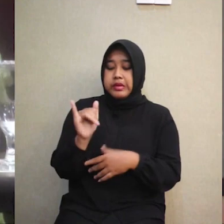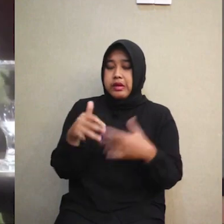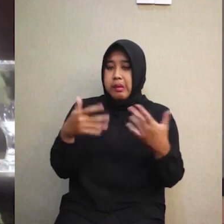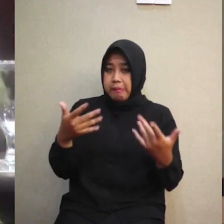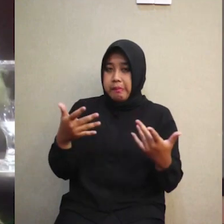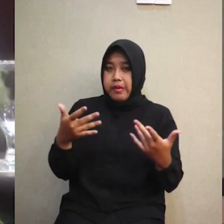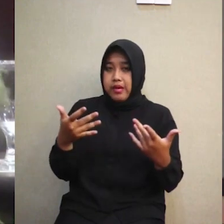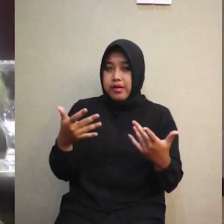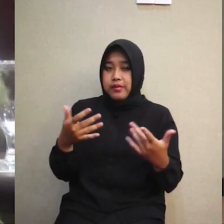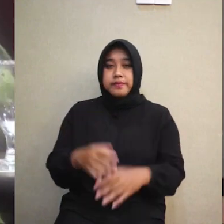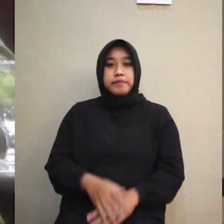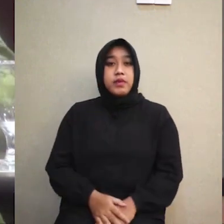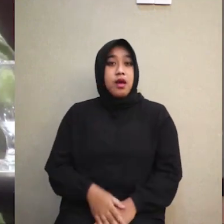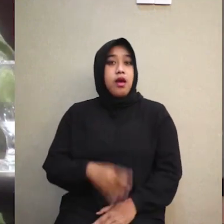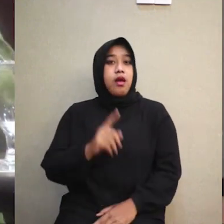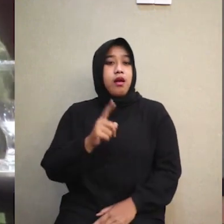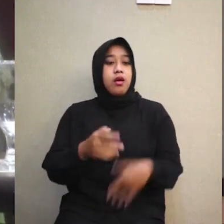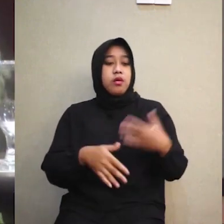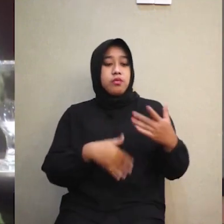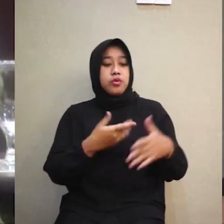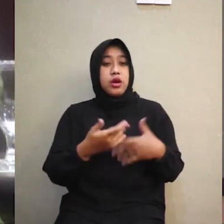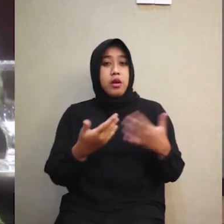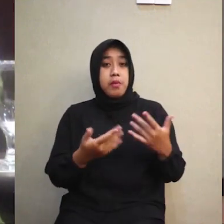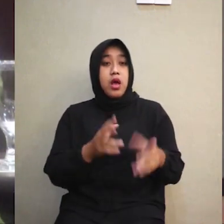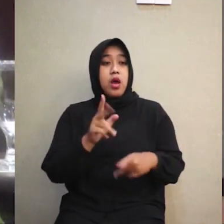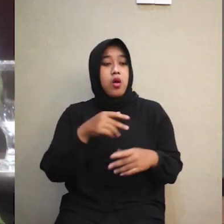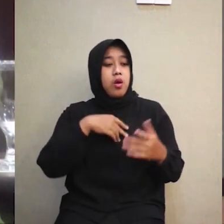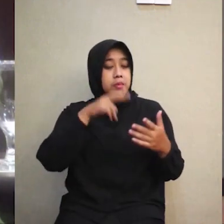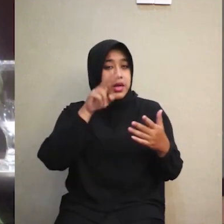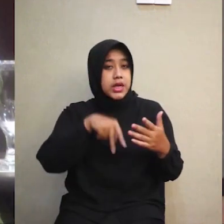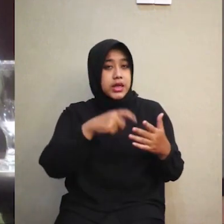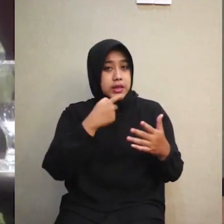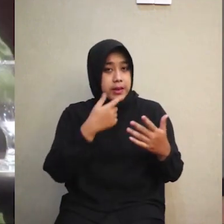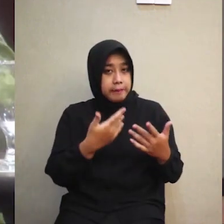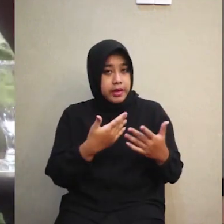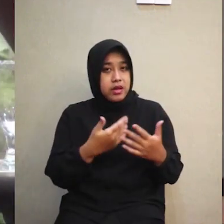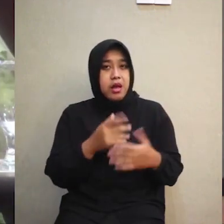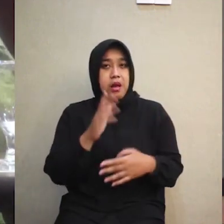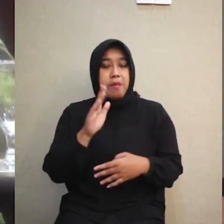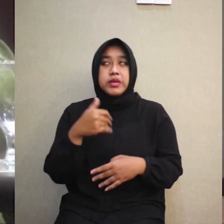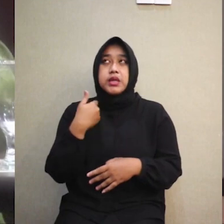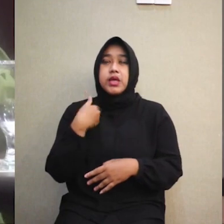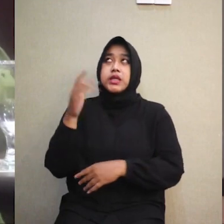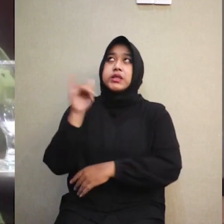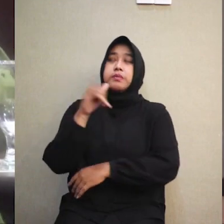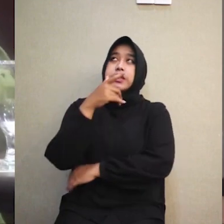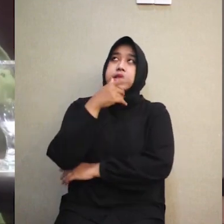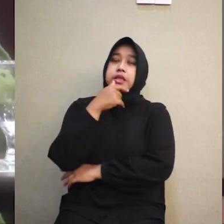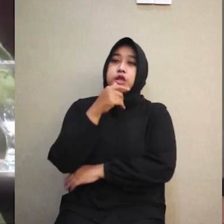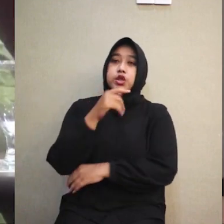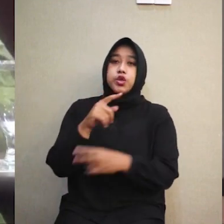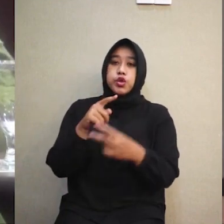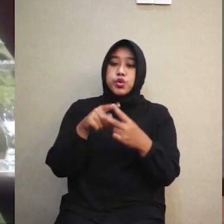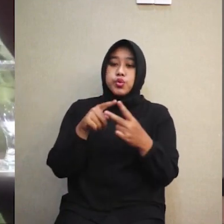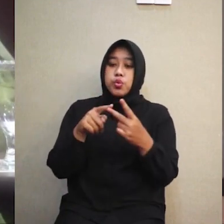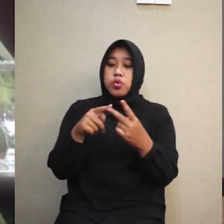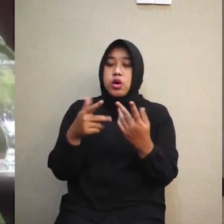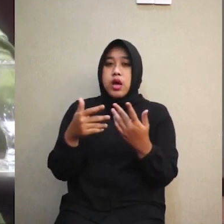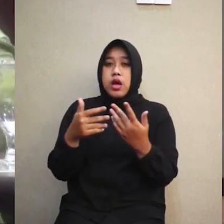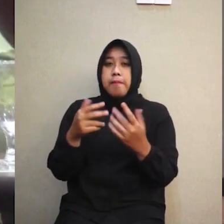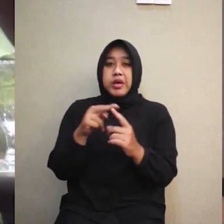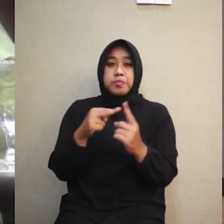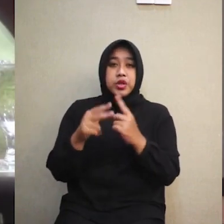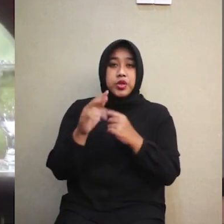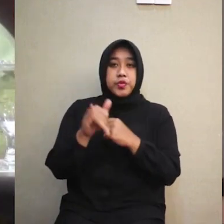apa gitu nah kemudian juga kalau kita melihat masih ada 22